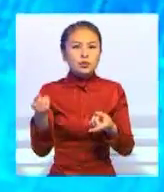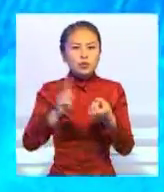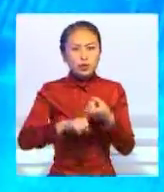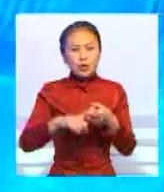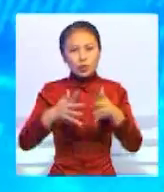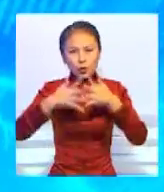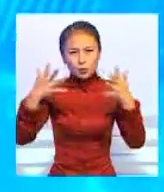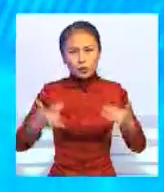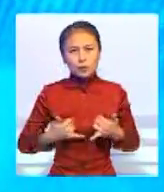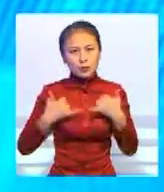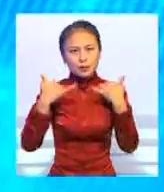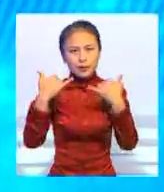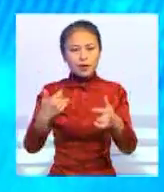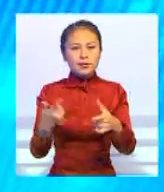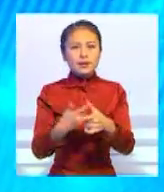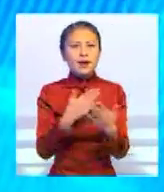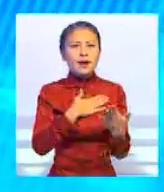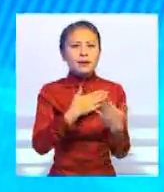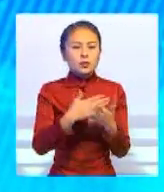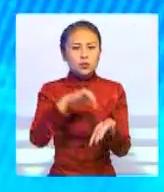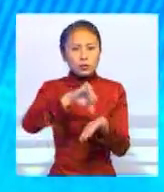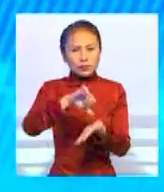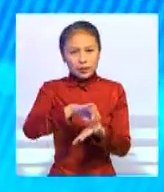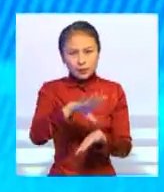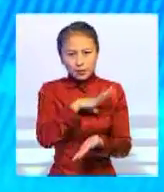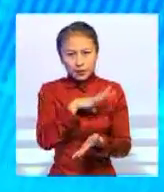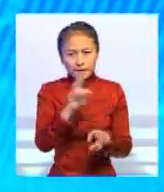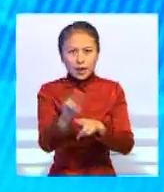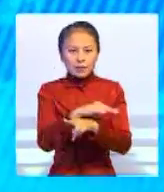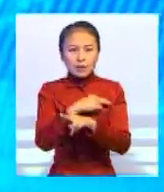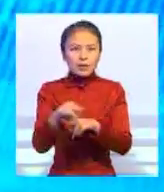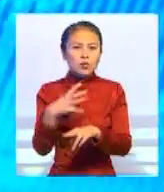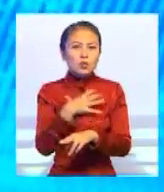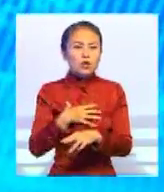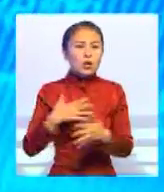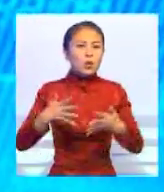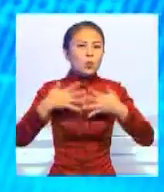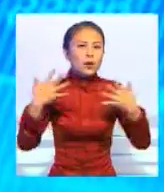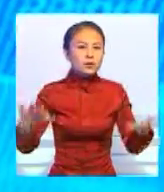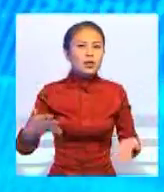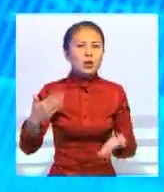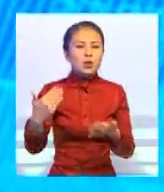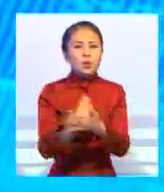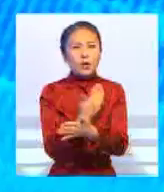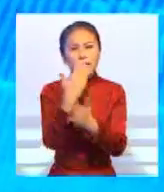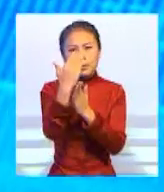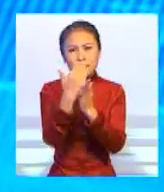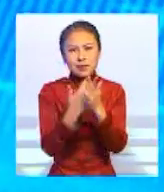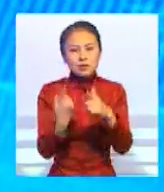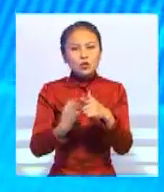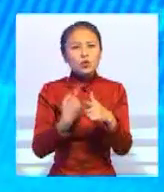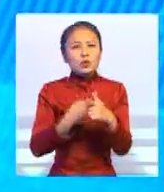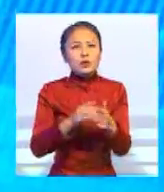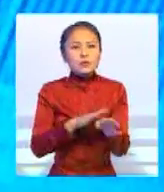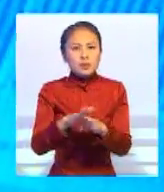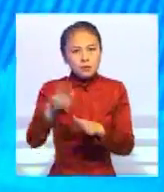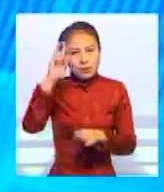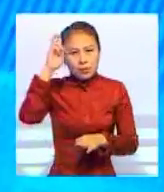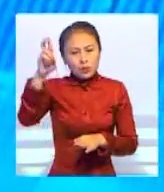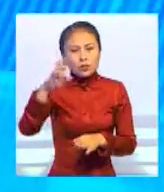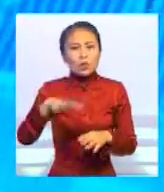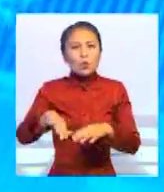аймақта үлкенге құрмет ортақ міндет акциясы өтіп жатыр. Тәрбиелік мәні зор шара рухани жаңғыру бағдарламасы аясында жүзеге